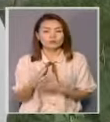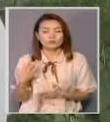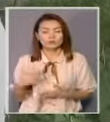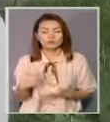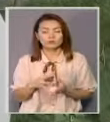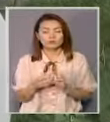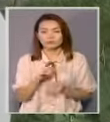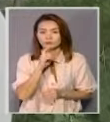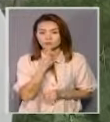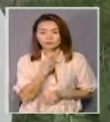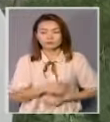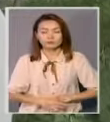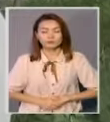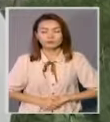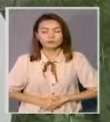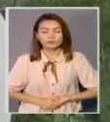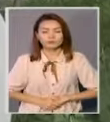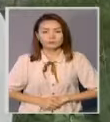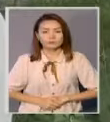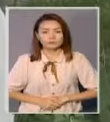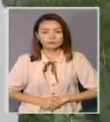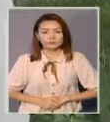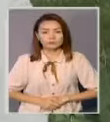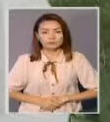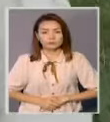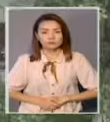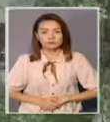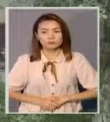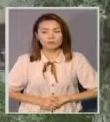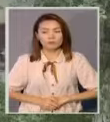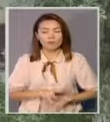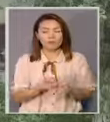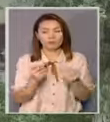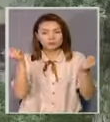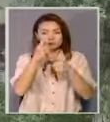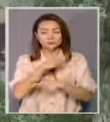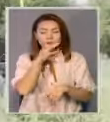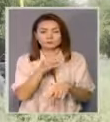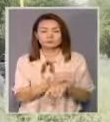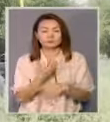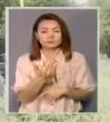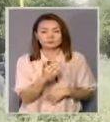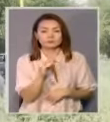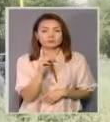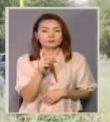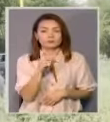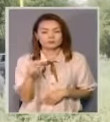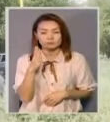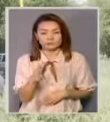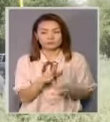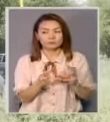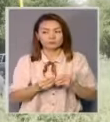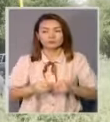большую комиссию. Неудобно, очень неудобно. Как выяснилось, ответственными за это дело является